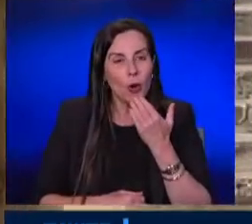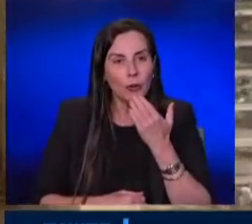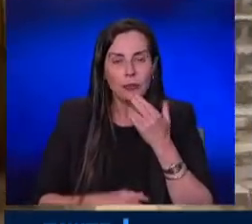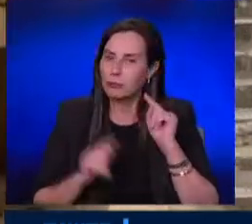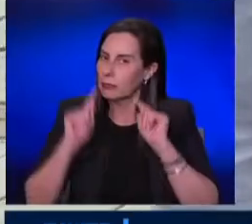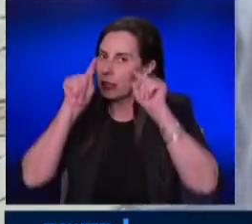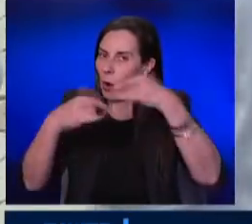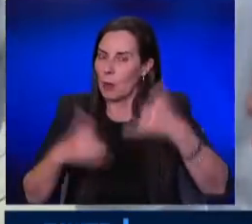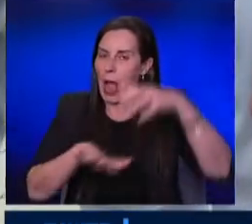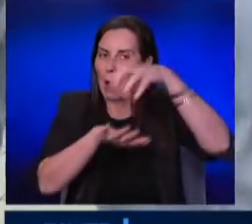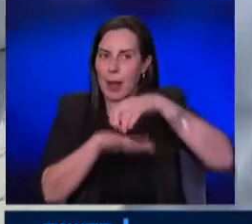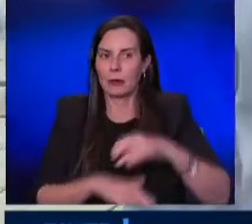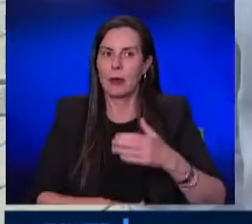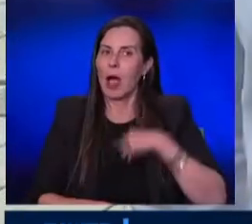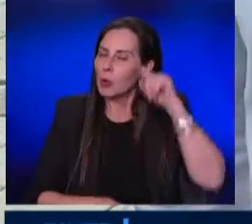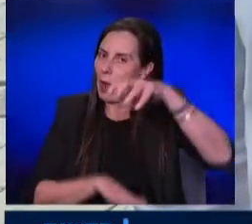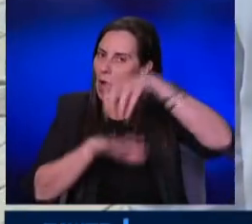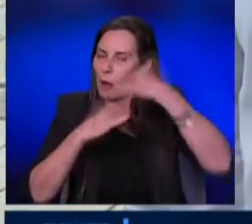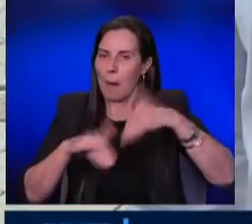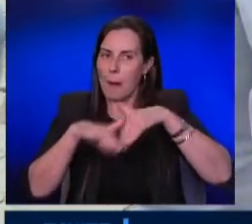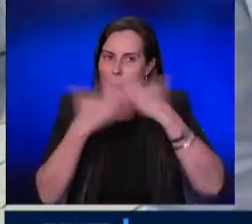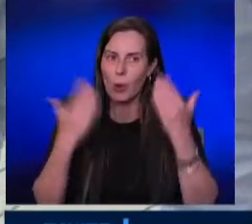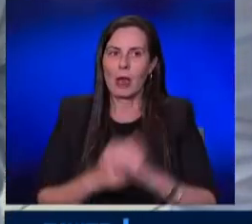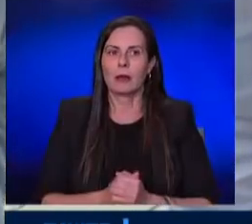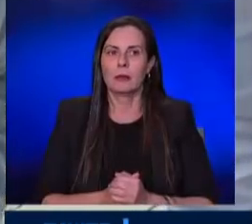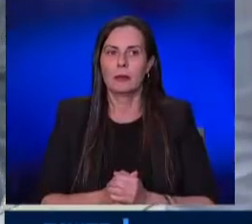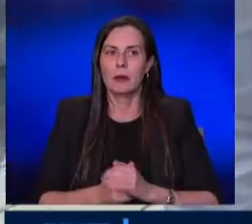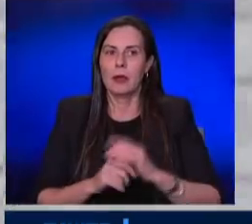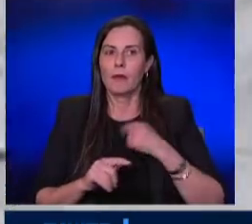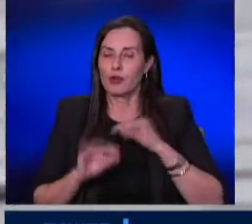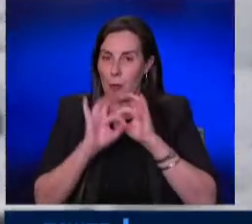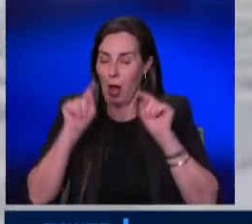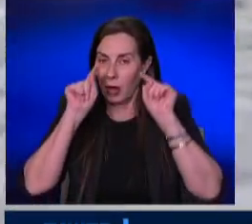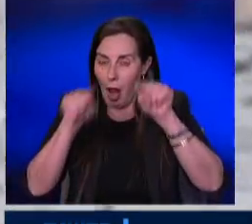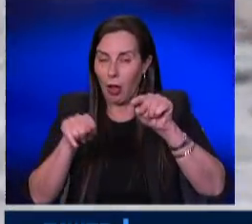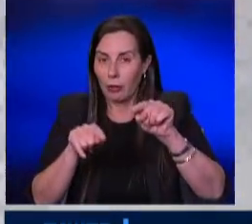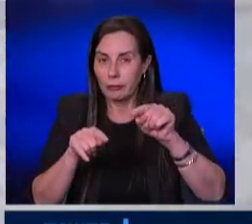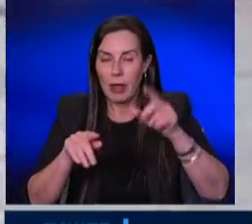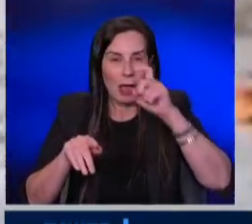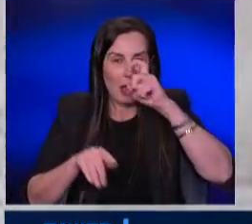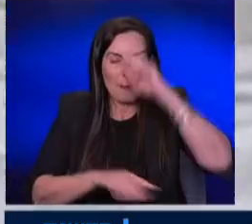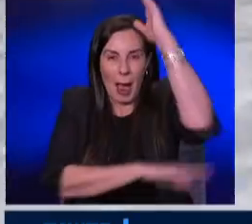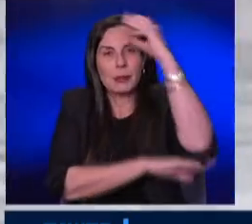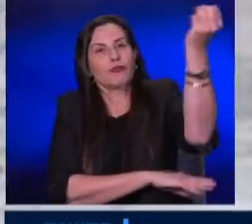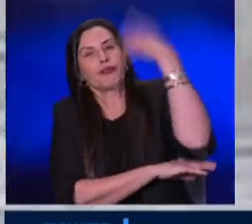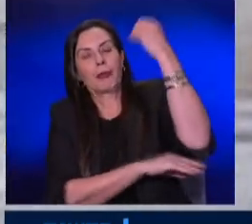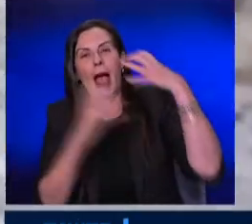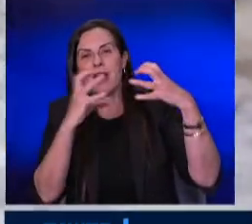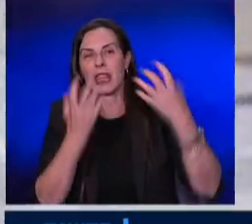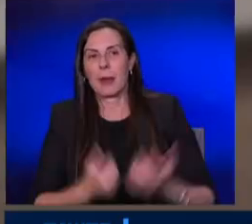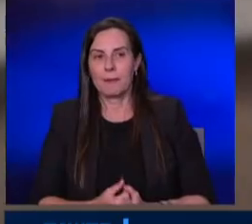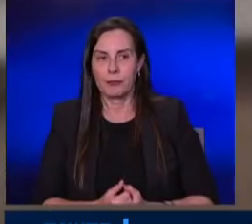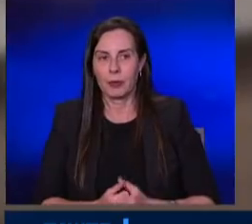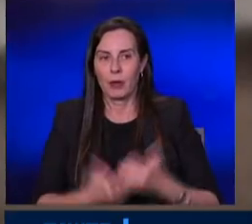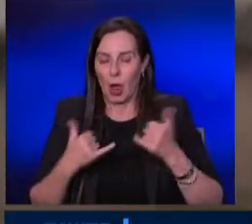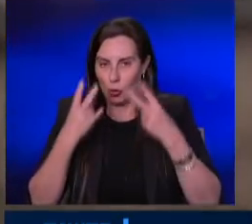להר הבית. אנחנו עלינו להר הבית הבוקר, ואיך שאנחנו עולים, מתחילים לזרוק לנו אבנים מהמסגד. אתה רואה